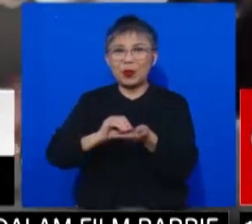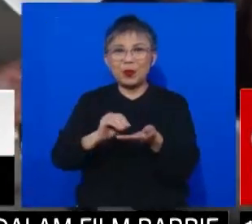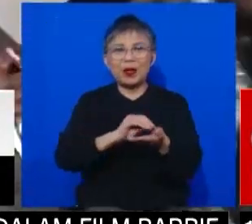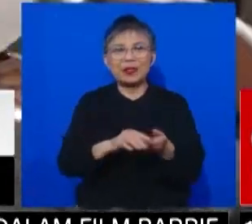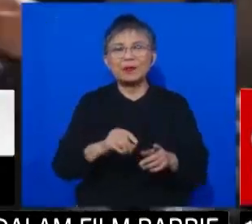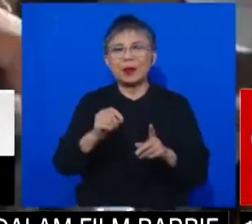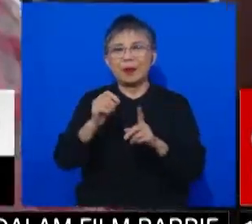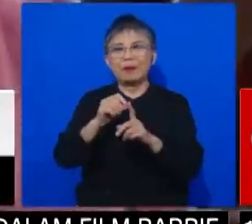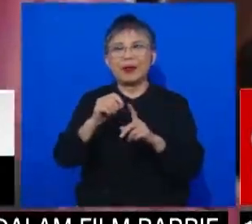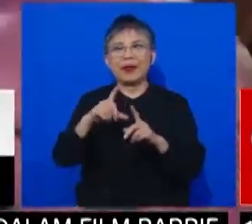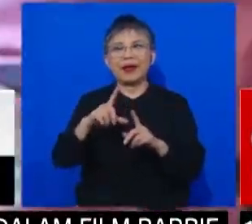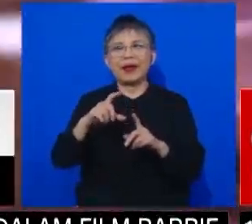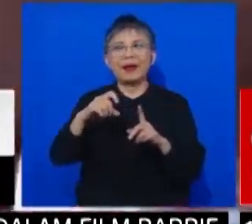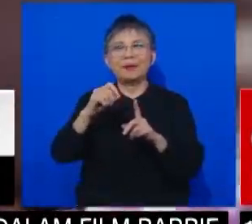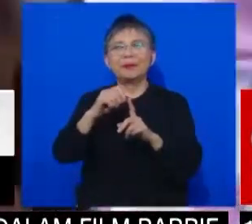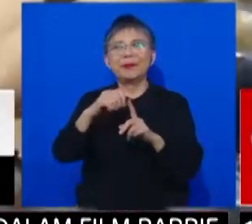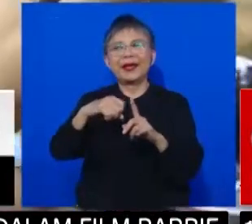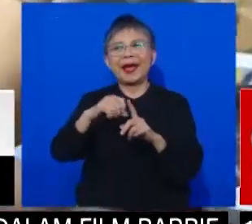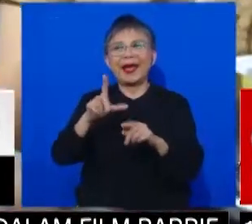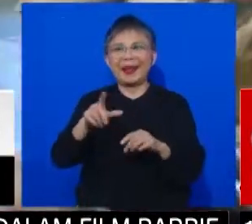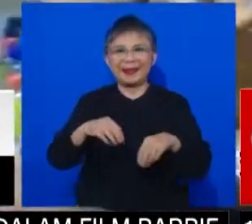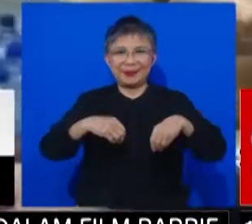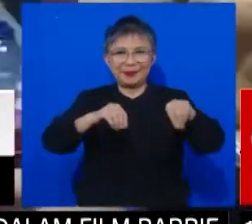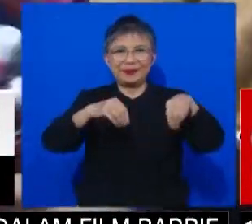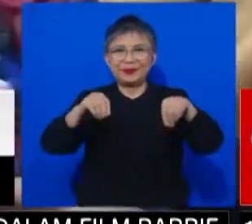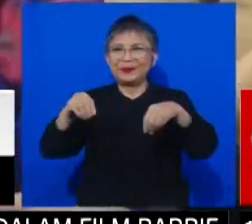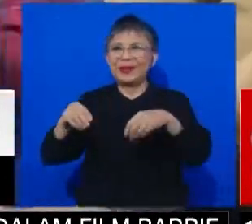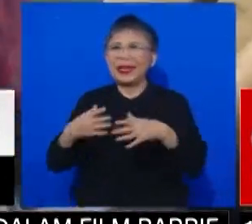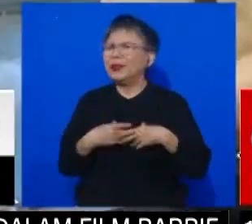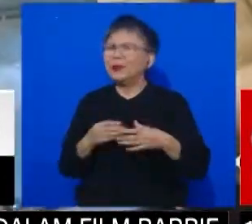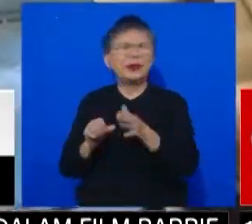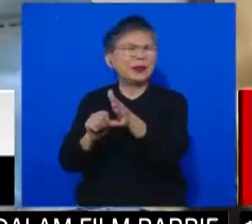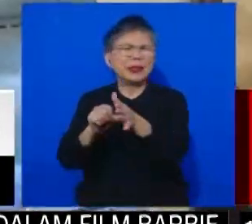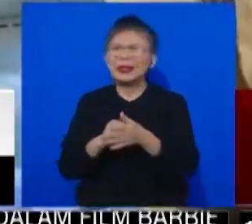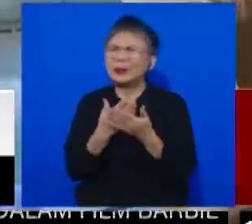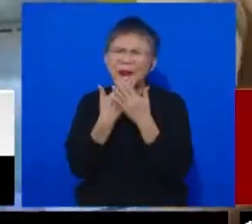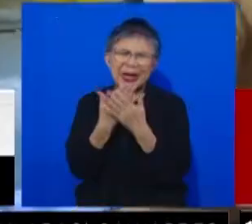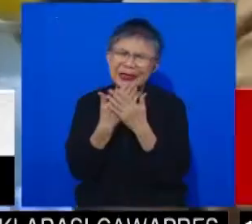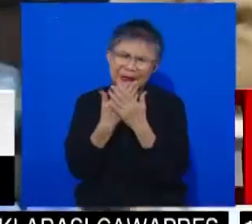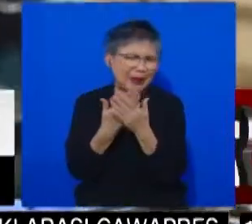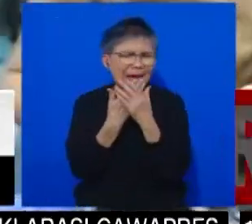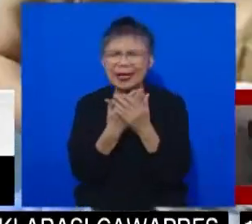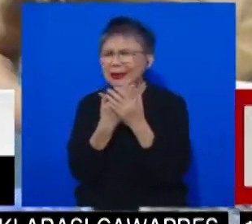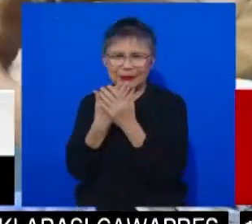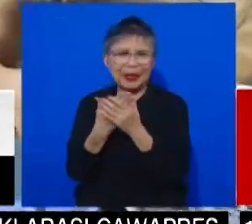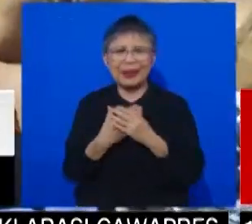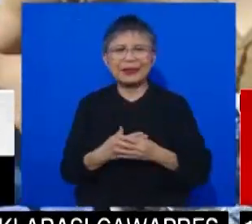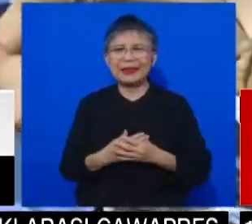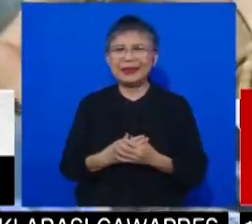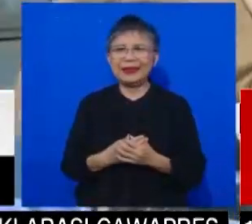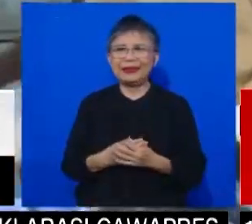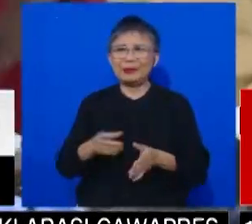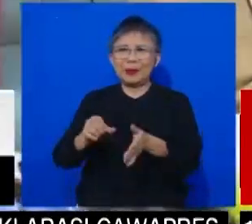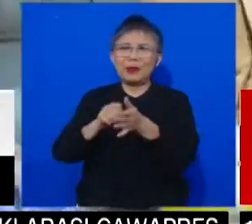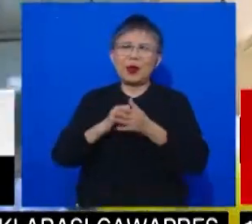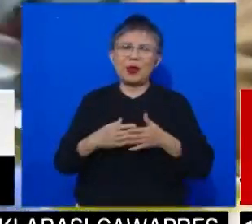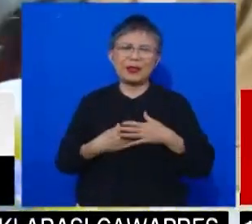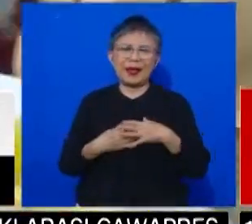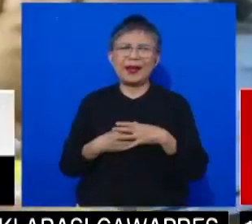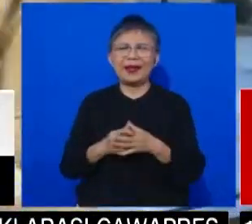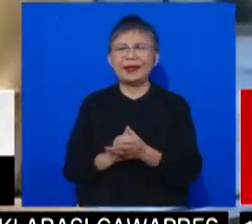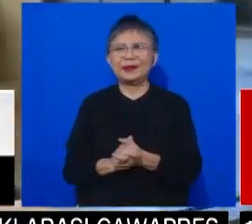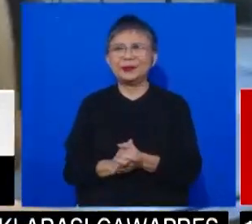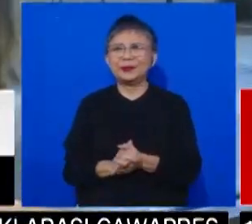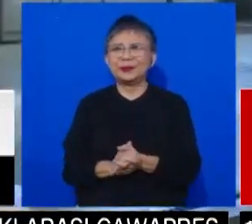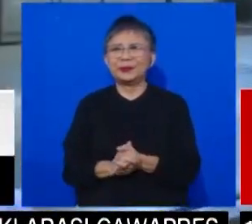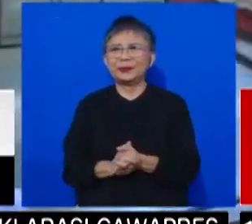para pedagang. Senang banget, Mbak. Senang banget bisa menolong pengasong. Senang banget, Mbak. Pak Jokowi,